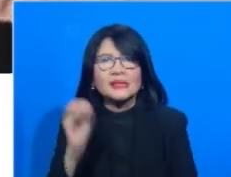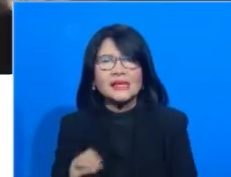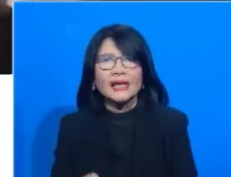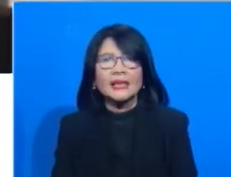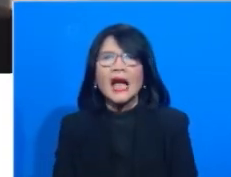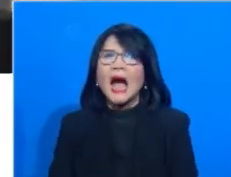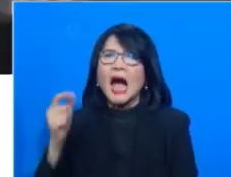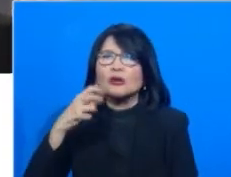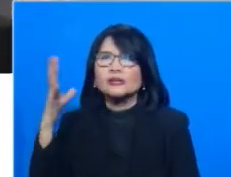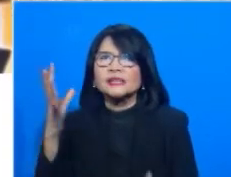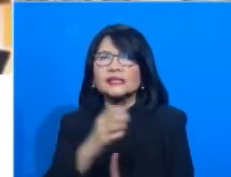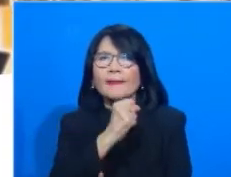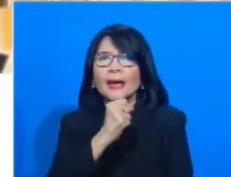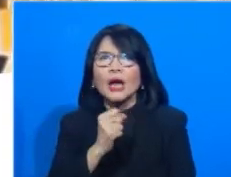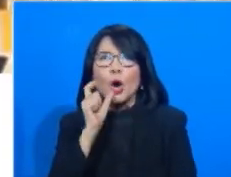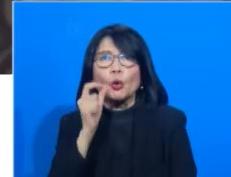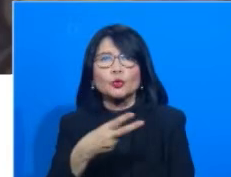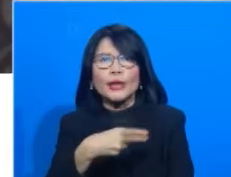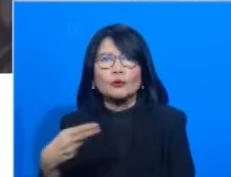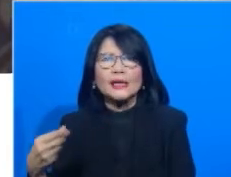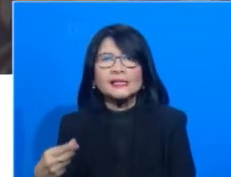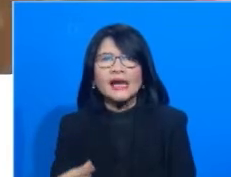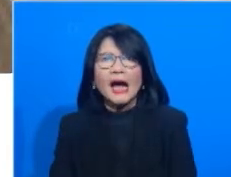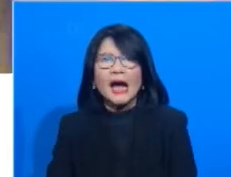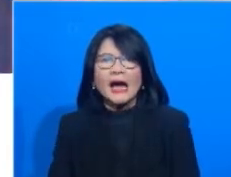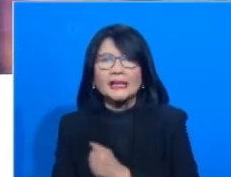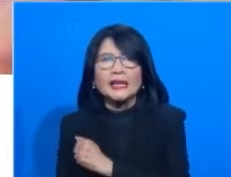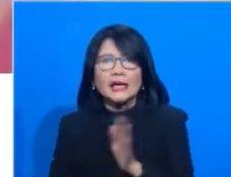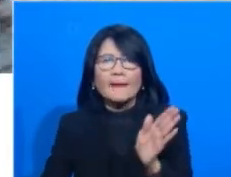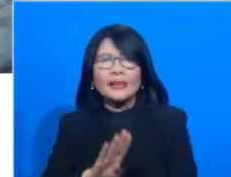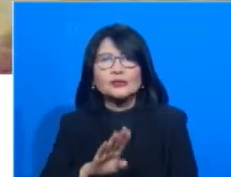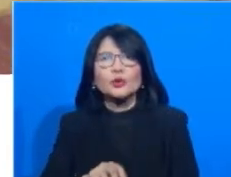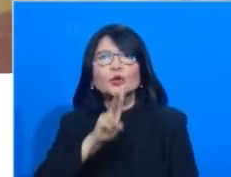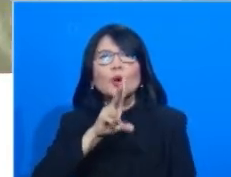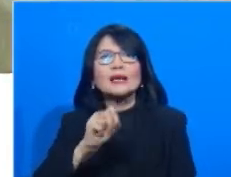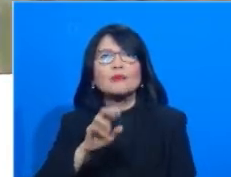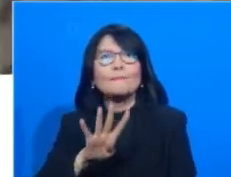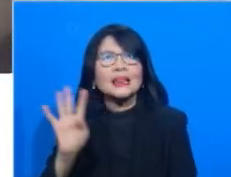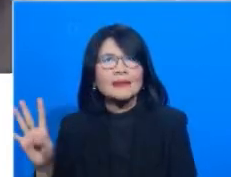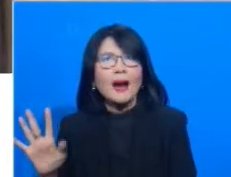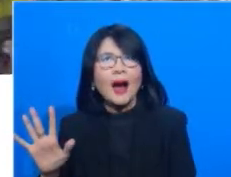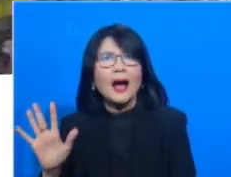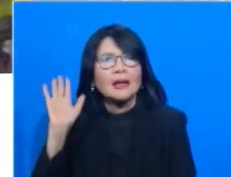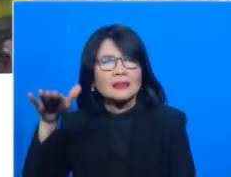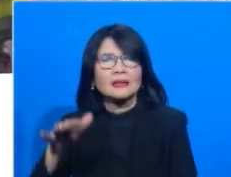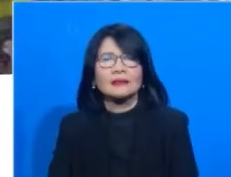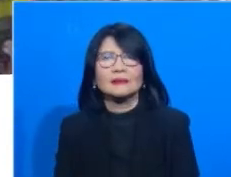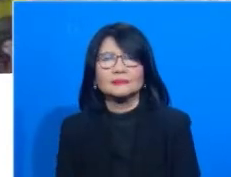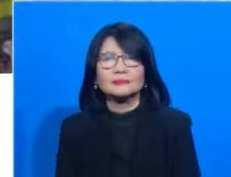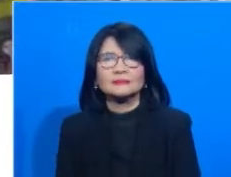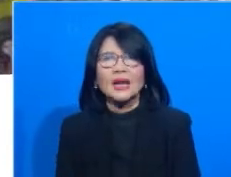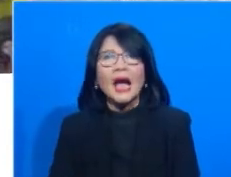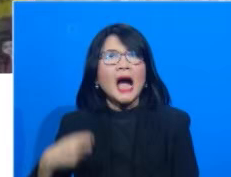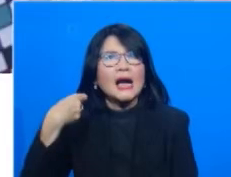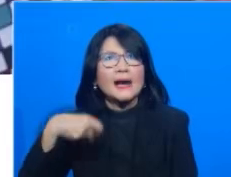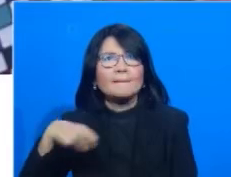harus dicapai dalam mewujudkan Indonesia menjadi negara maju pada 2045. Oleh karena itu, Kemenkop